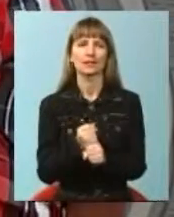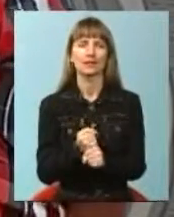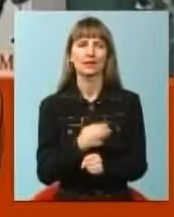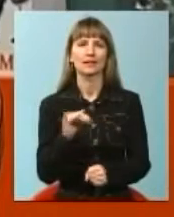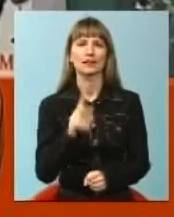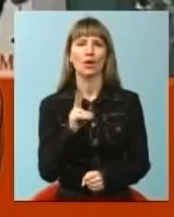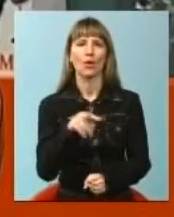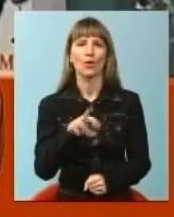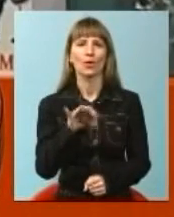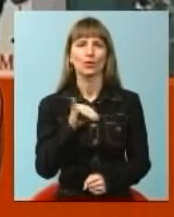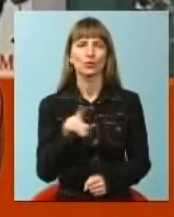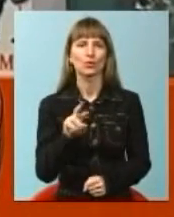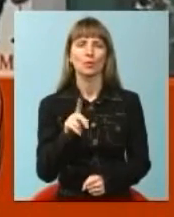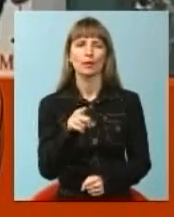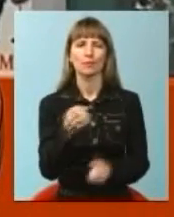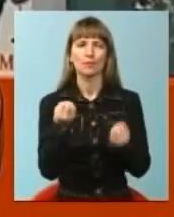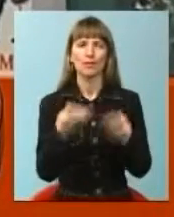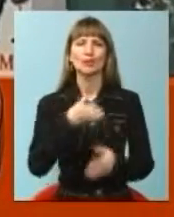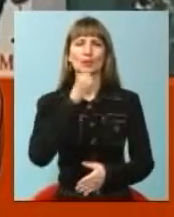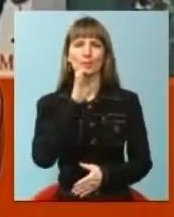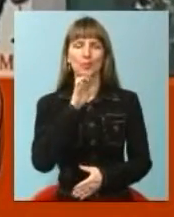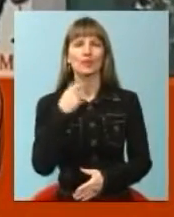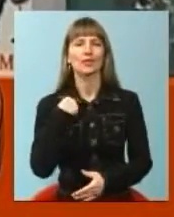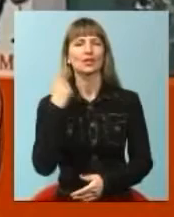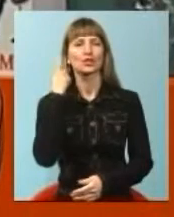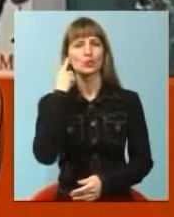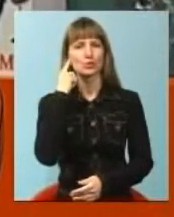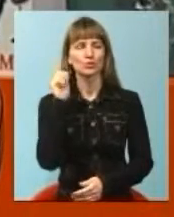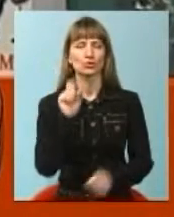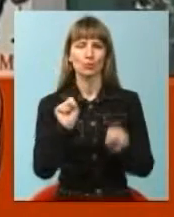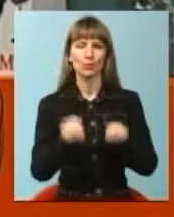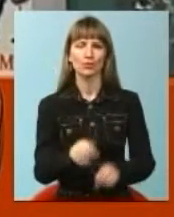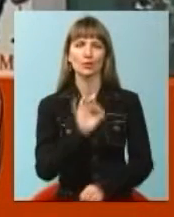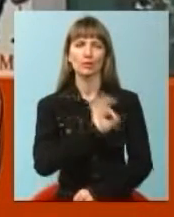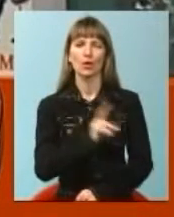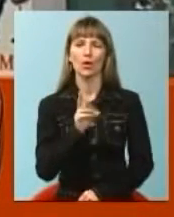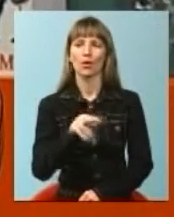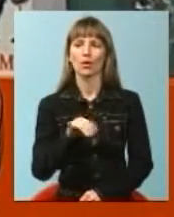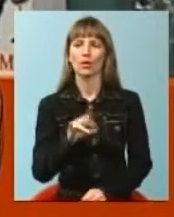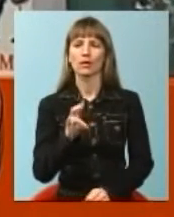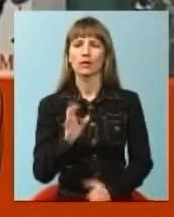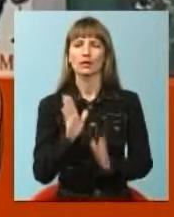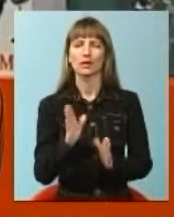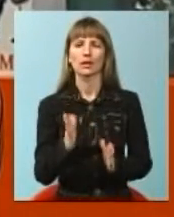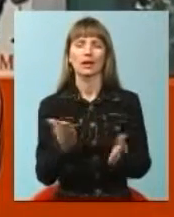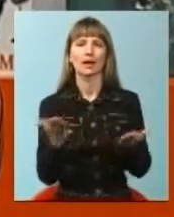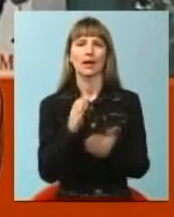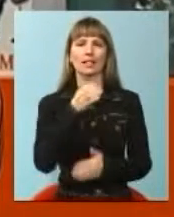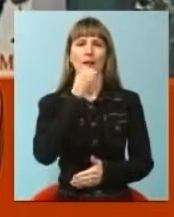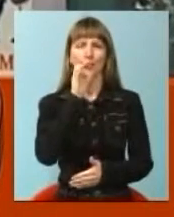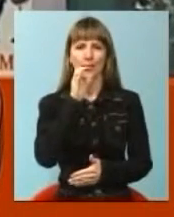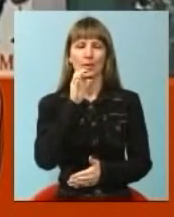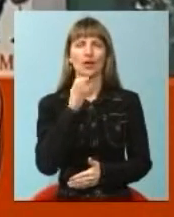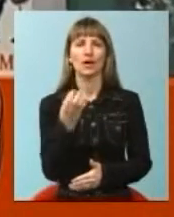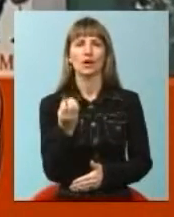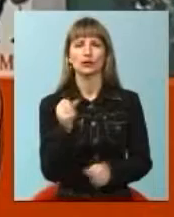колою, окрім того, щоб її просто пити? Я чула, що можна використовувати колу не тільки як, власне, напій, а